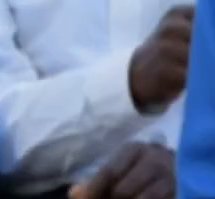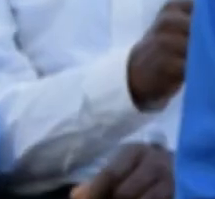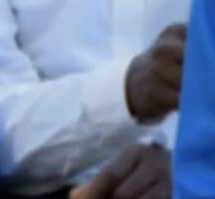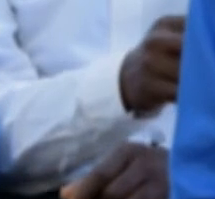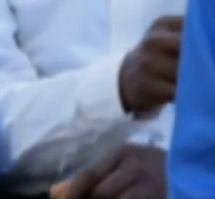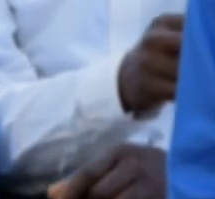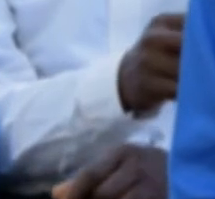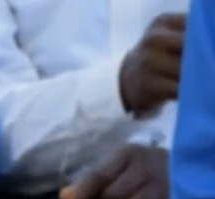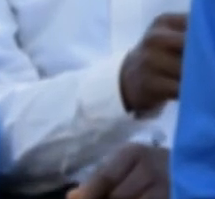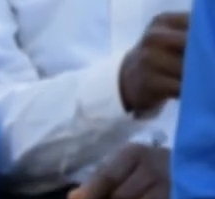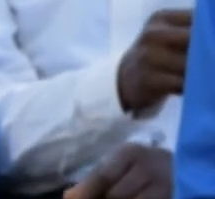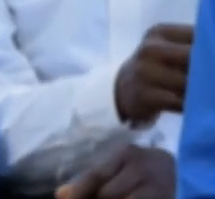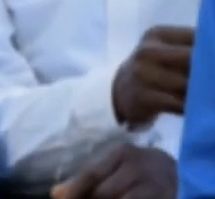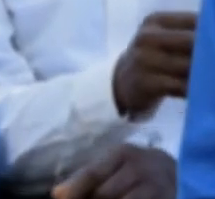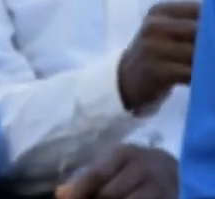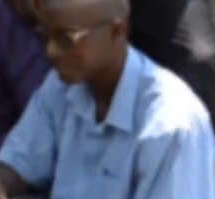chamuka,